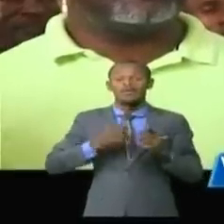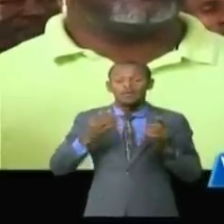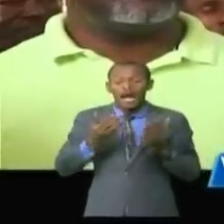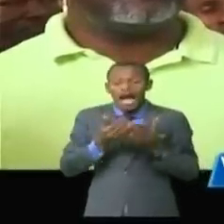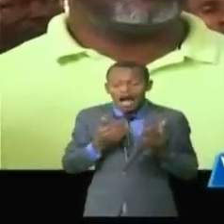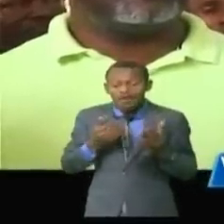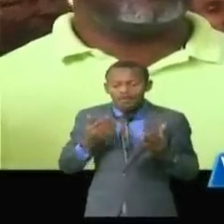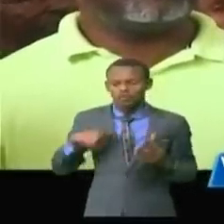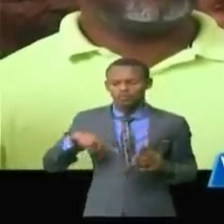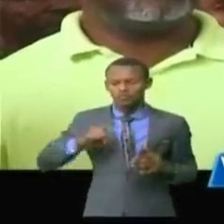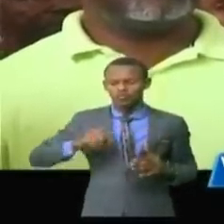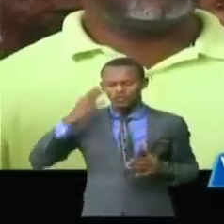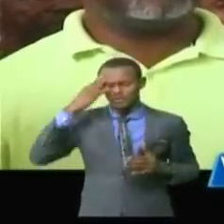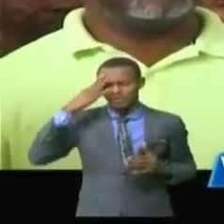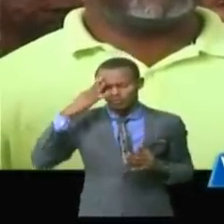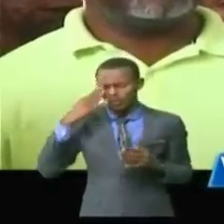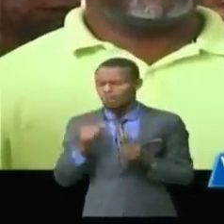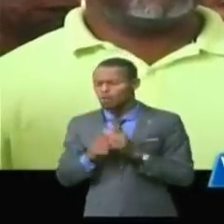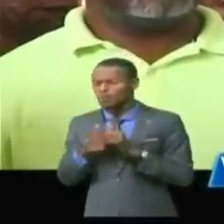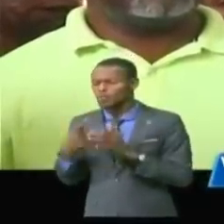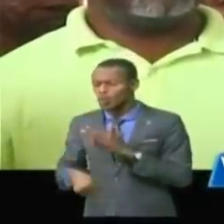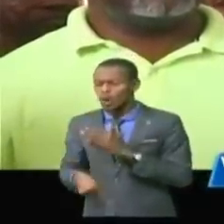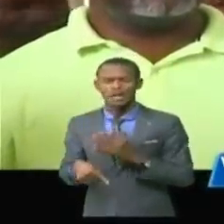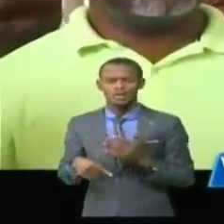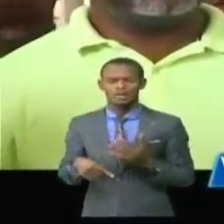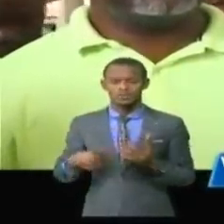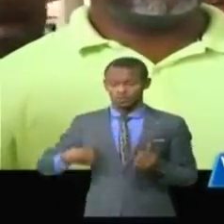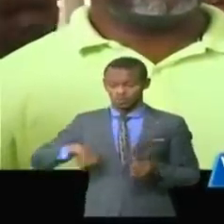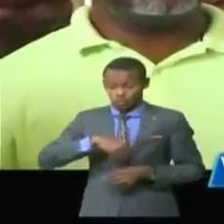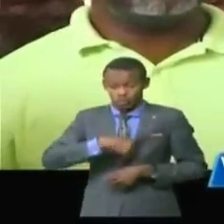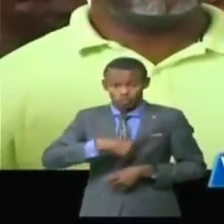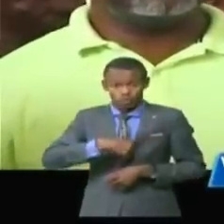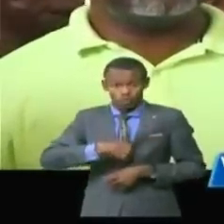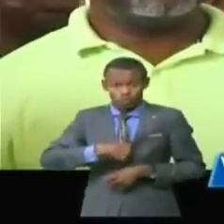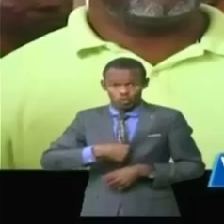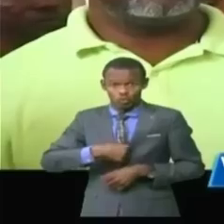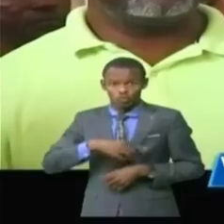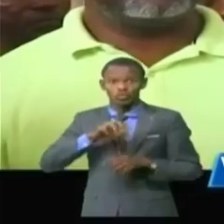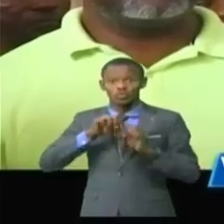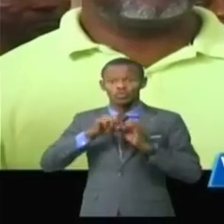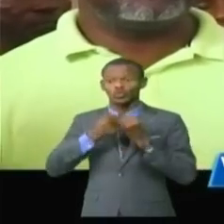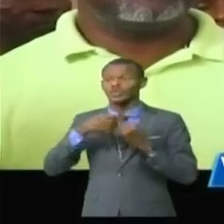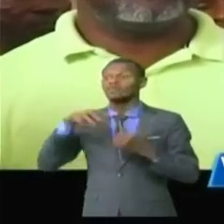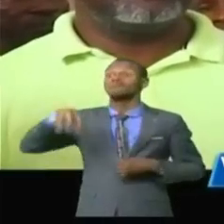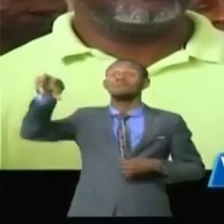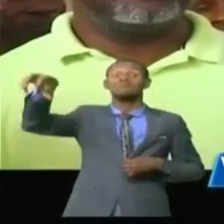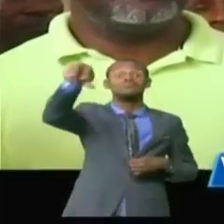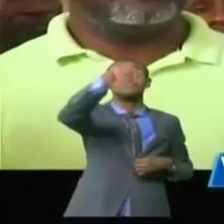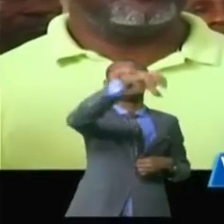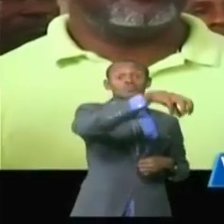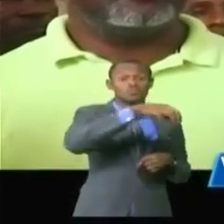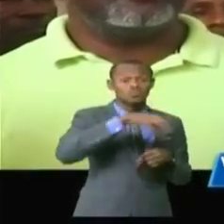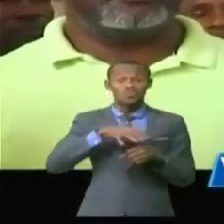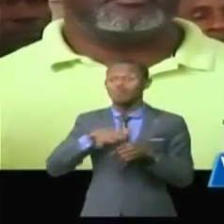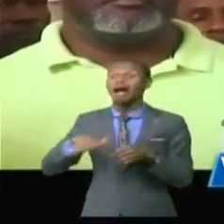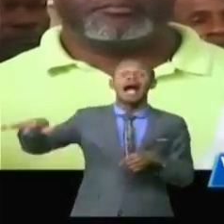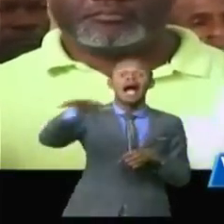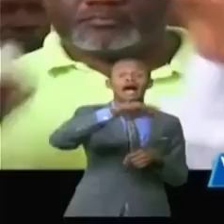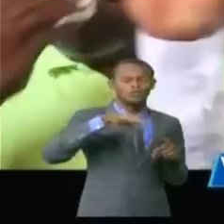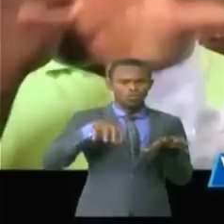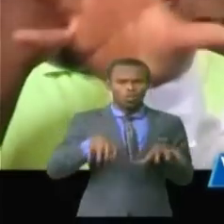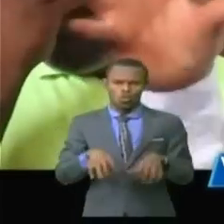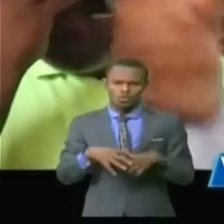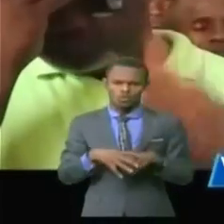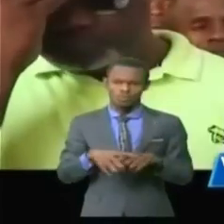et le Congo en a 26. Vous comprenez l'importance que nous avons de réhabiliter impérativement les infrastructures, tant à Kinshasa